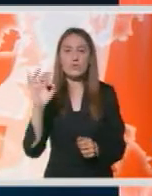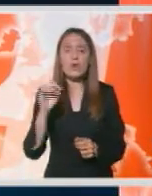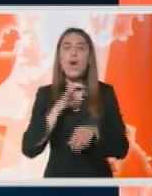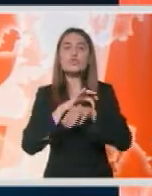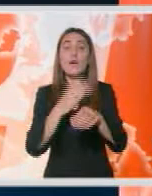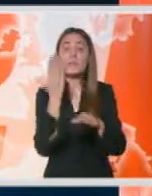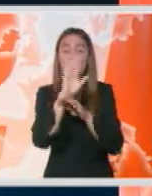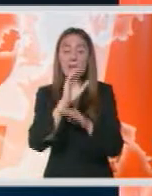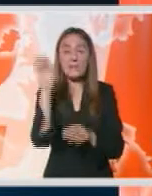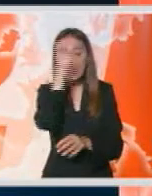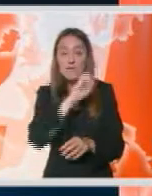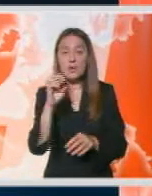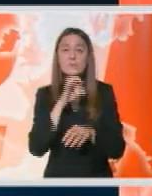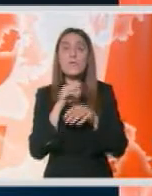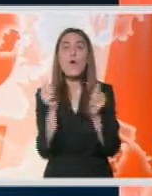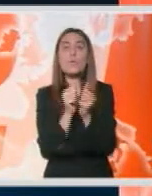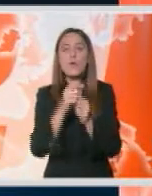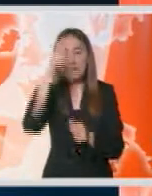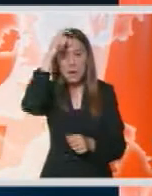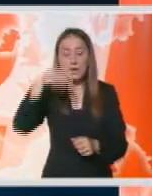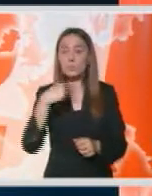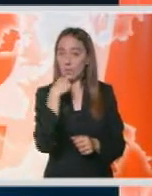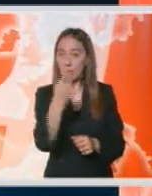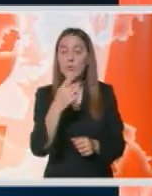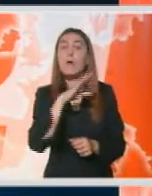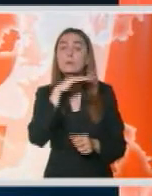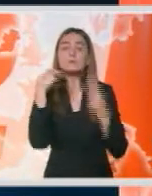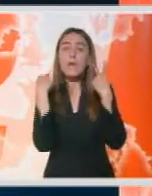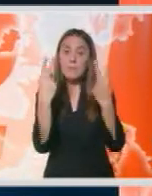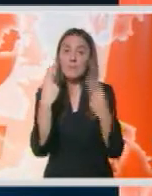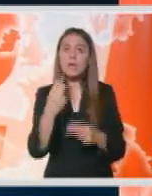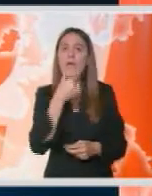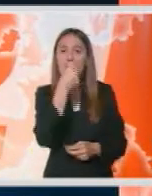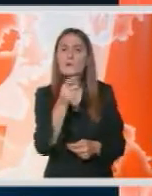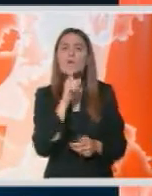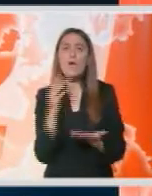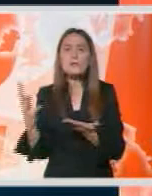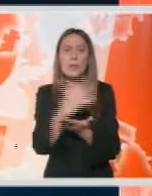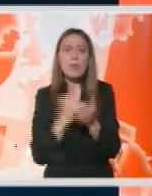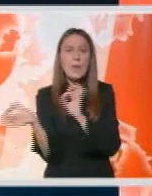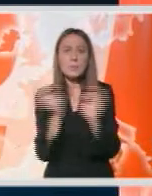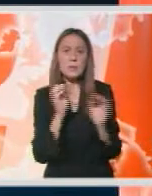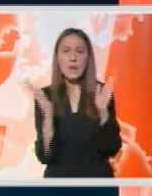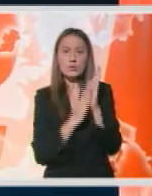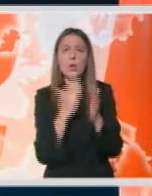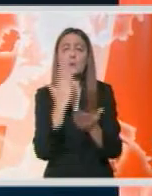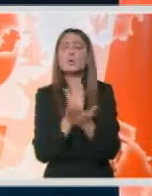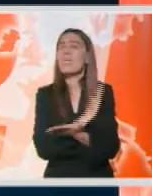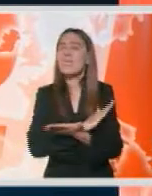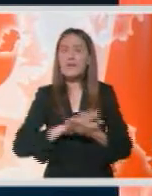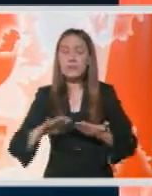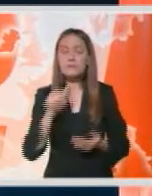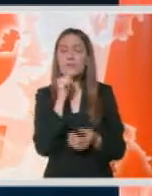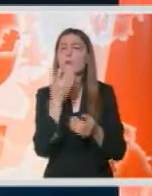Šef delegacije Evropske unije u Beogradu Vincent Dežer rekao je da je vrlo bitno da jezik koji se koristi u pripremi dokumenata bude jednostavan